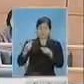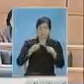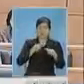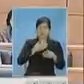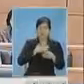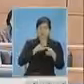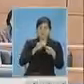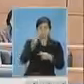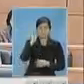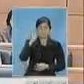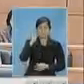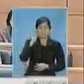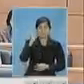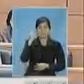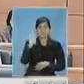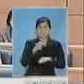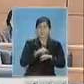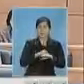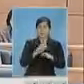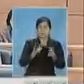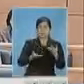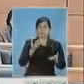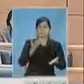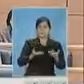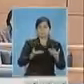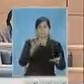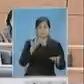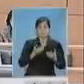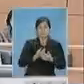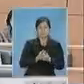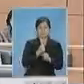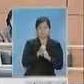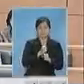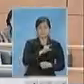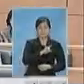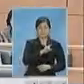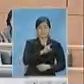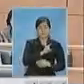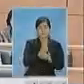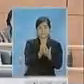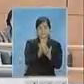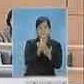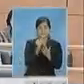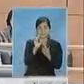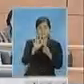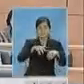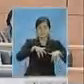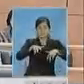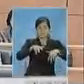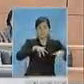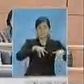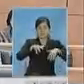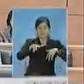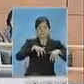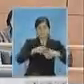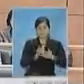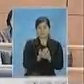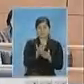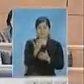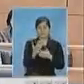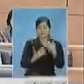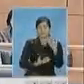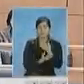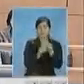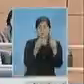มาทำหน้าที่ทำหน้าที่ผู้แทนของปวงชนชาวไทยทั้งประเทศขอโอกาสให้ประเทศไทยขอ